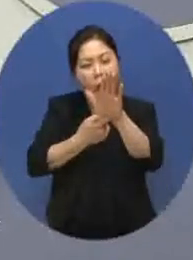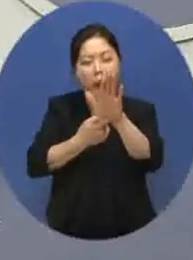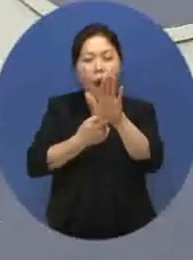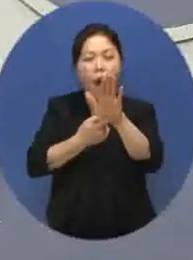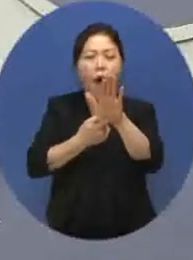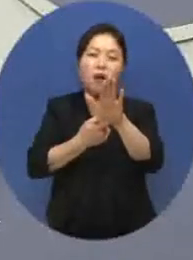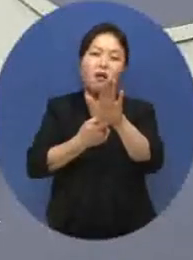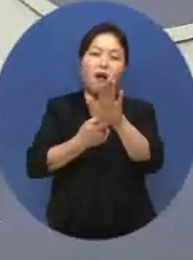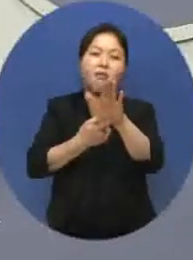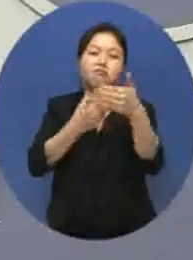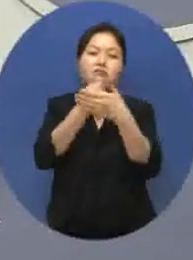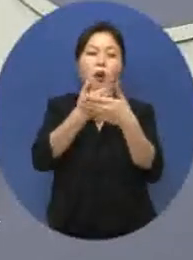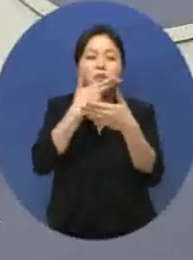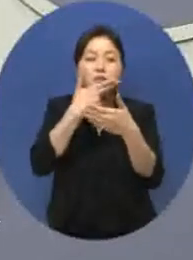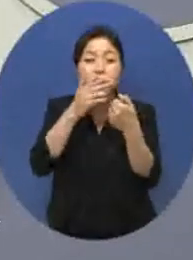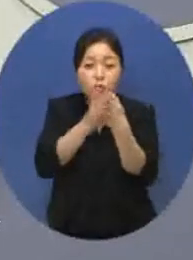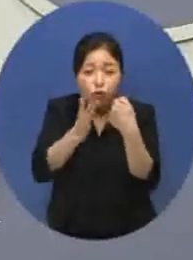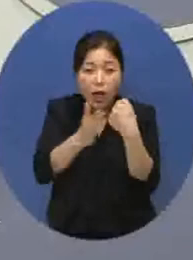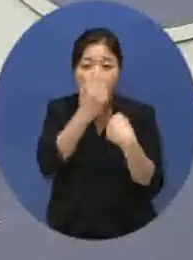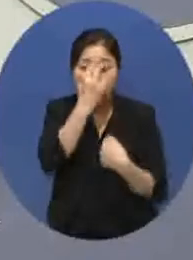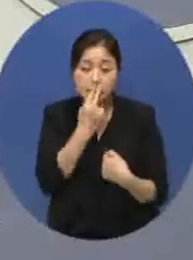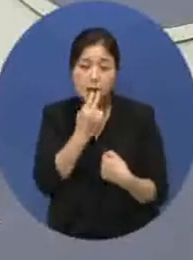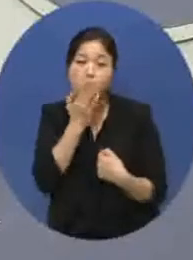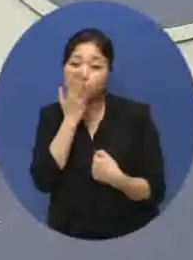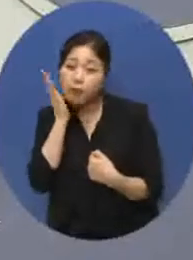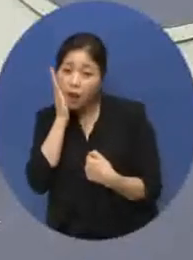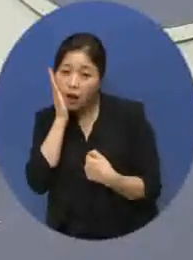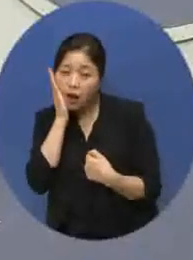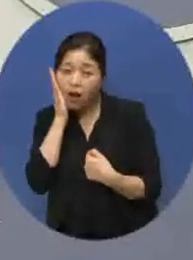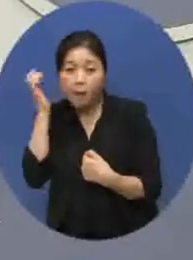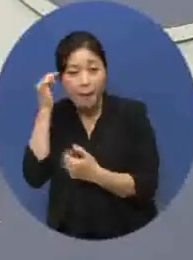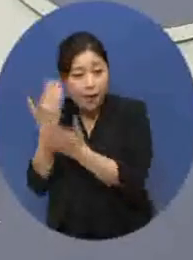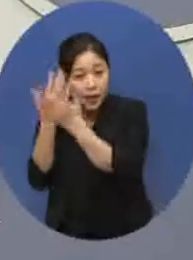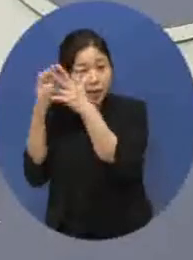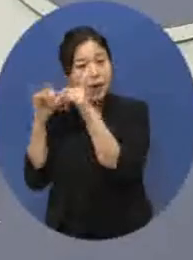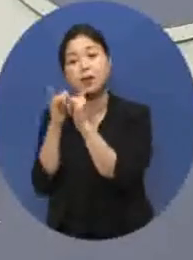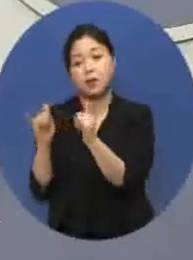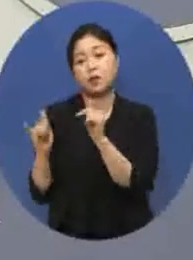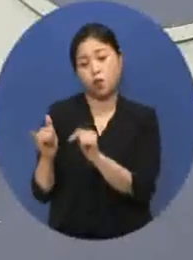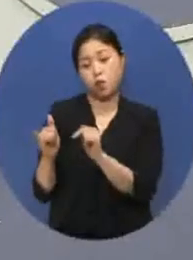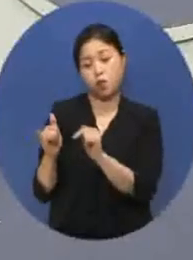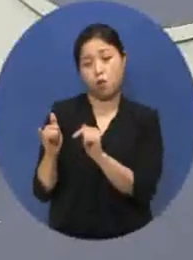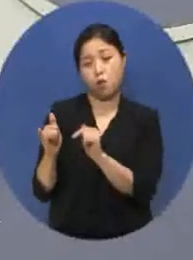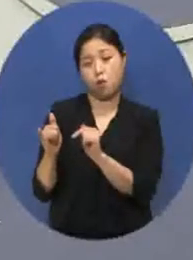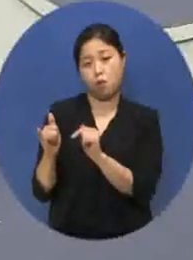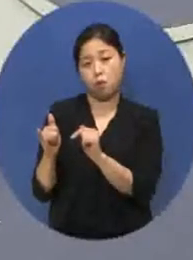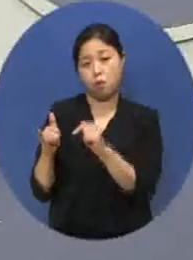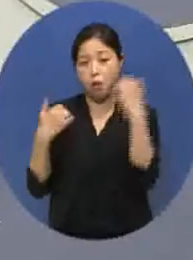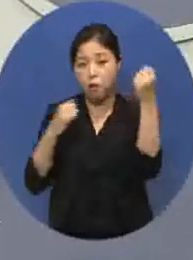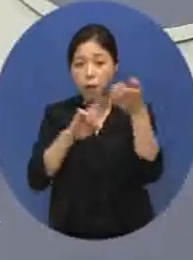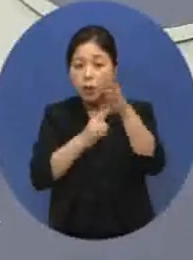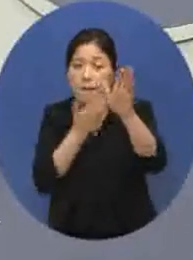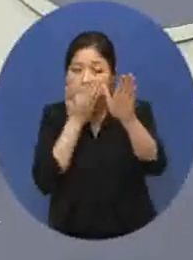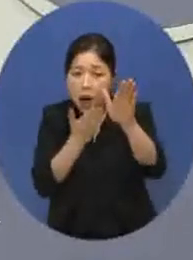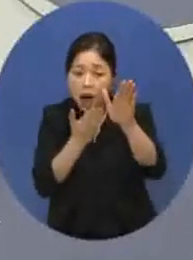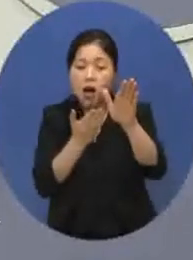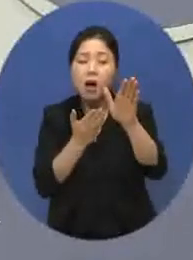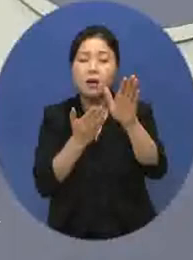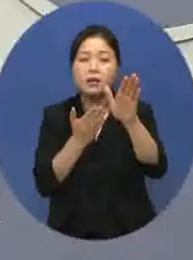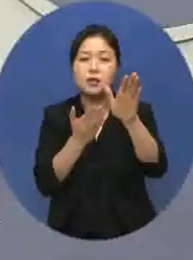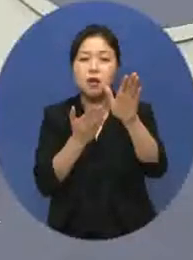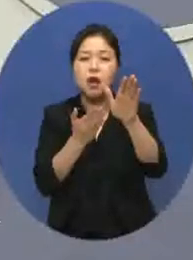시청각 장애에서부터 뭐 발달 장애까지 어떤 장애인도 할 수 있는 공연장을 하나 건립하자